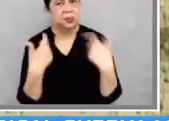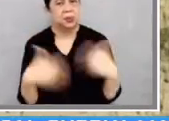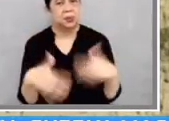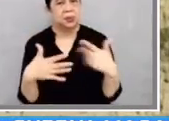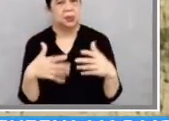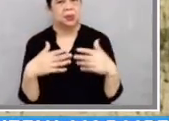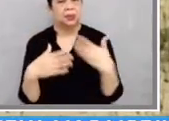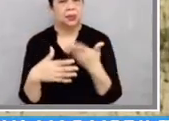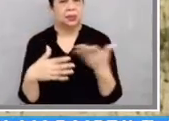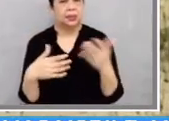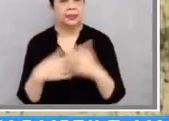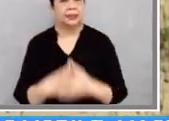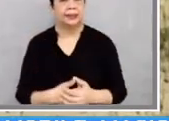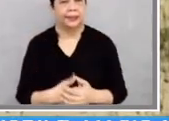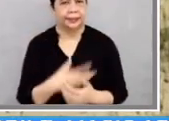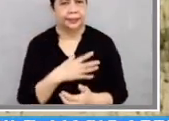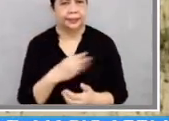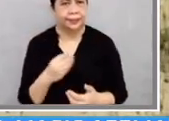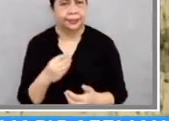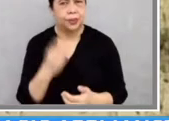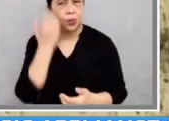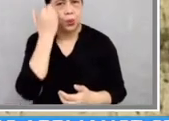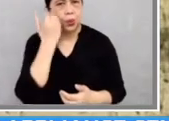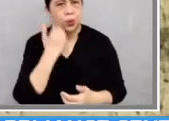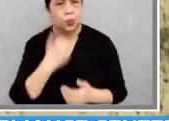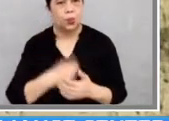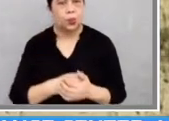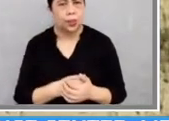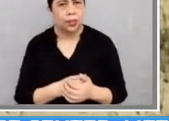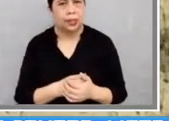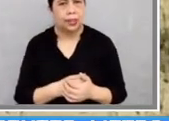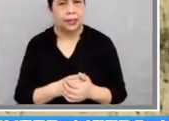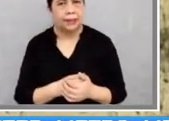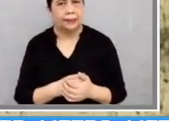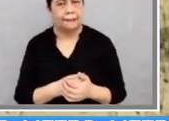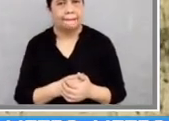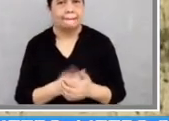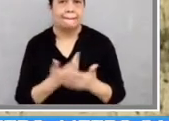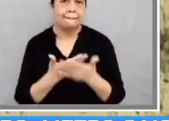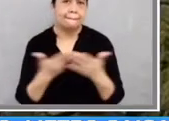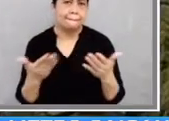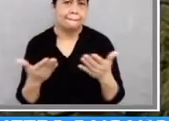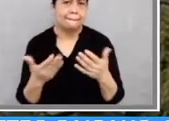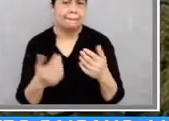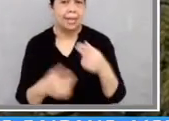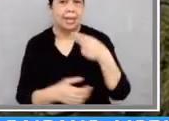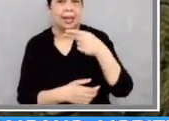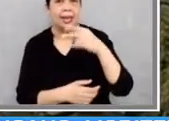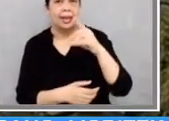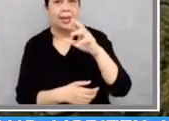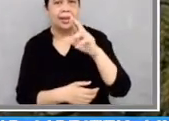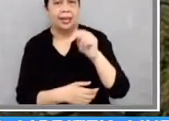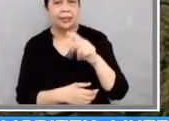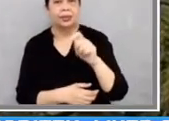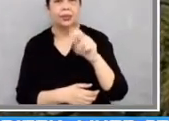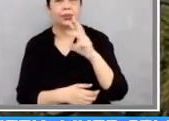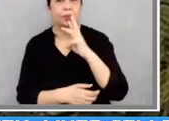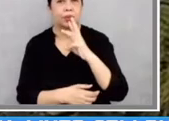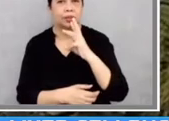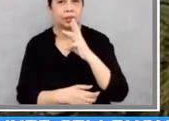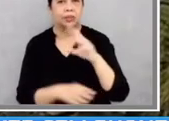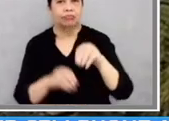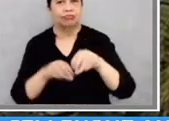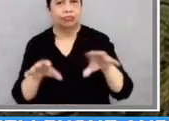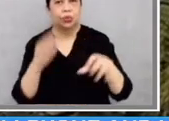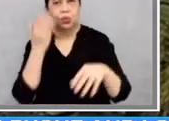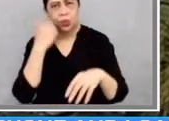tayo rito. At saka kulang po tayo ng infrastruktura, mga dams, mga high dams, mga impounding dams. Kulang po ng infrastruktura